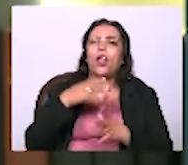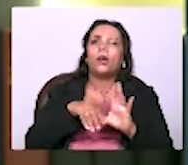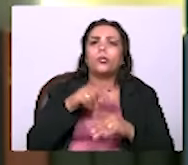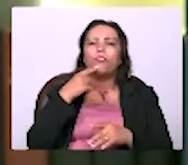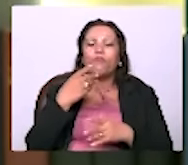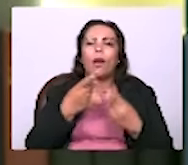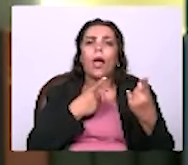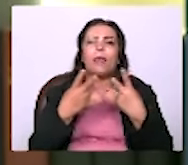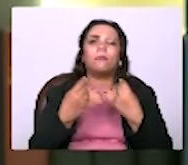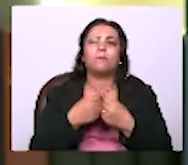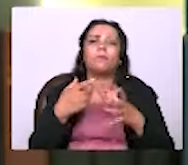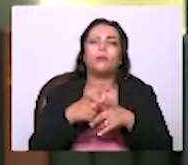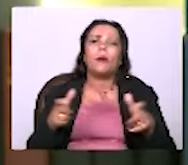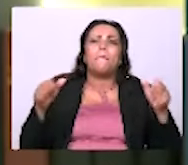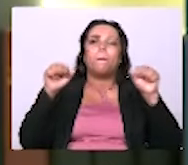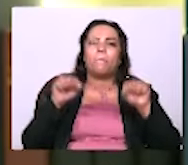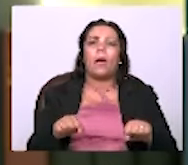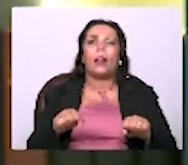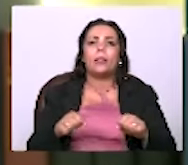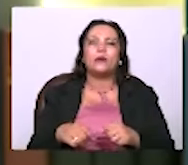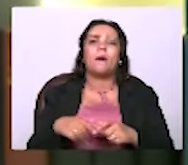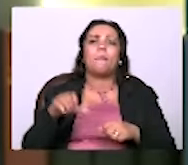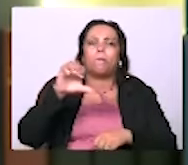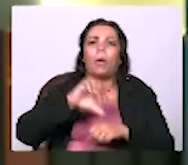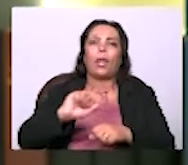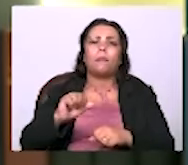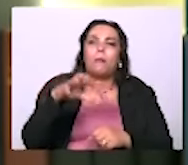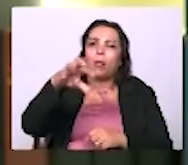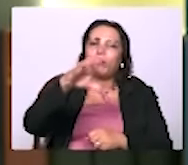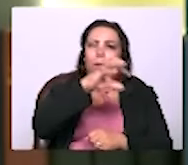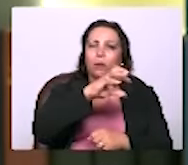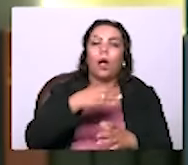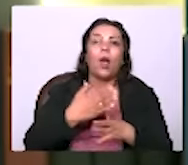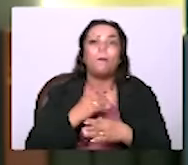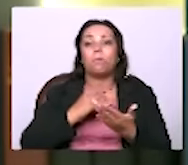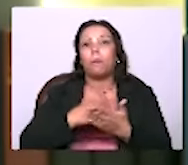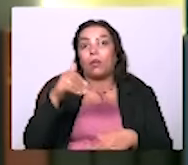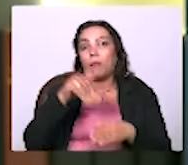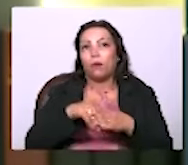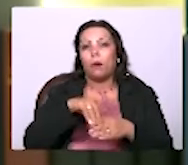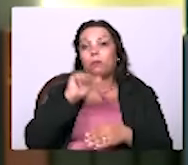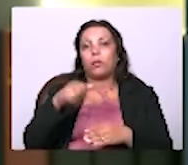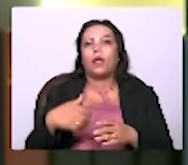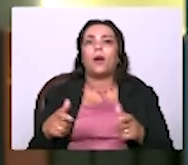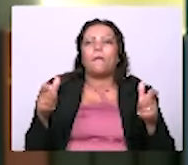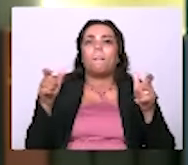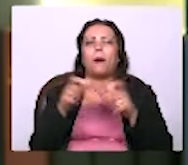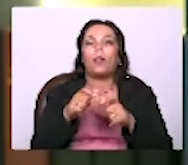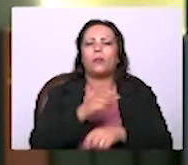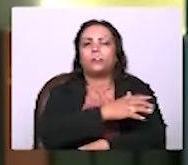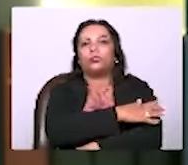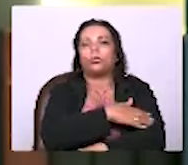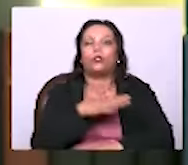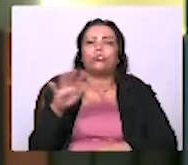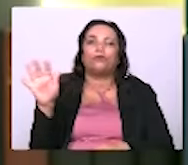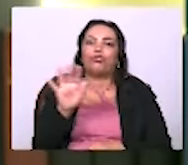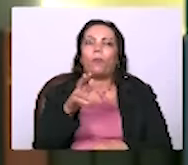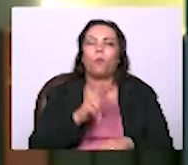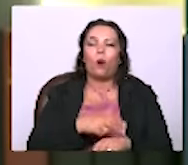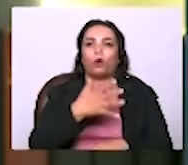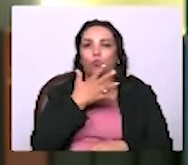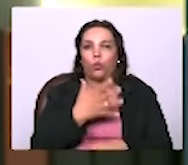مستمره حول المجالس المحليه وخصوصا بعد الانتخابات المقبله لمجلسي النواب والشيوخ